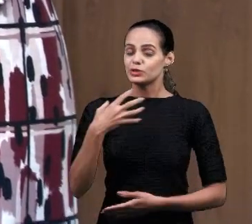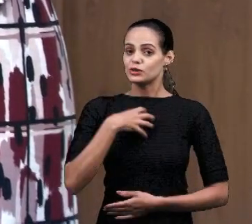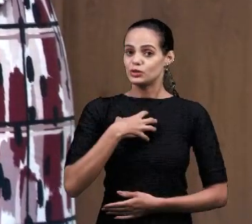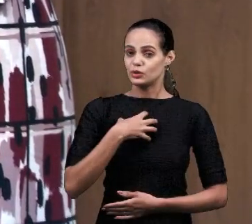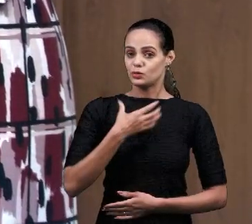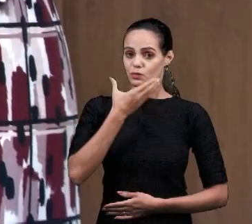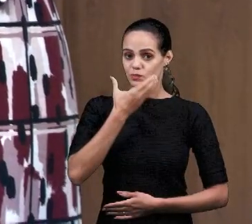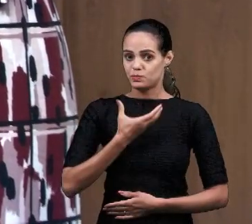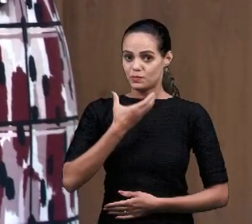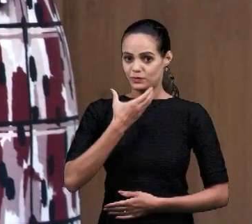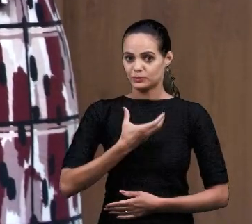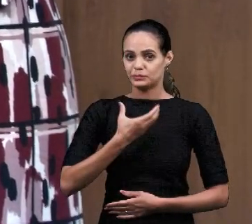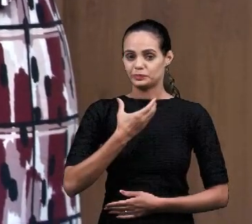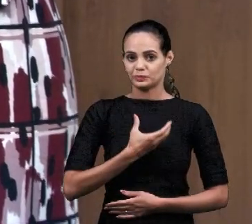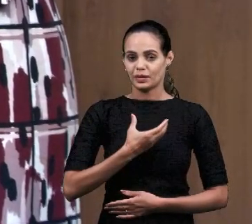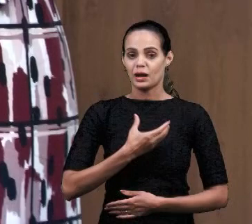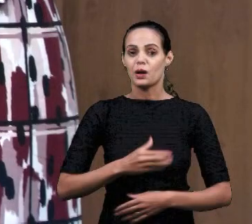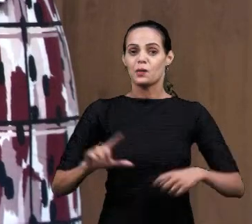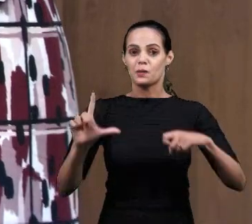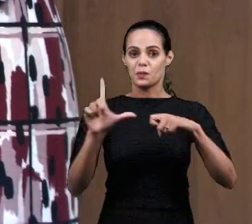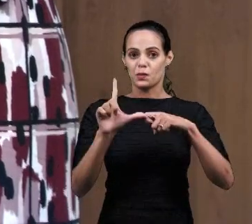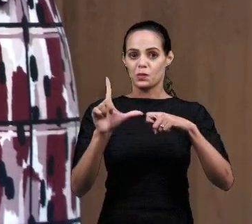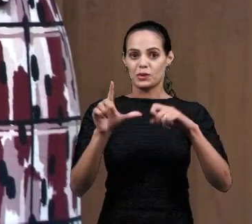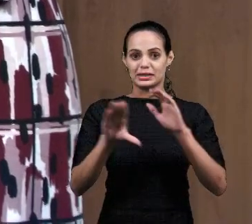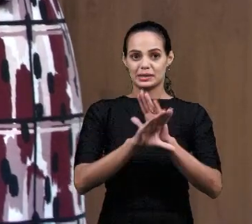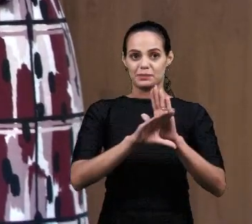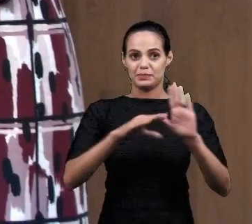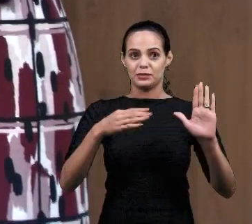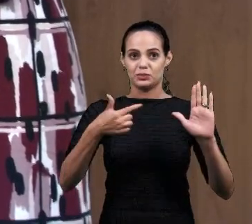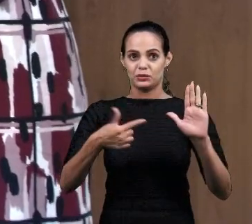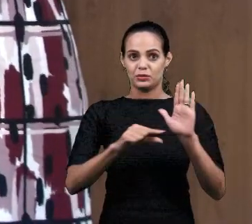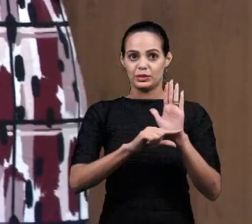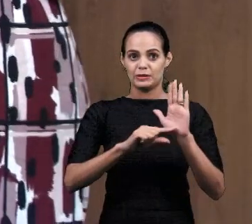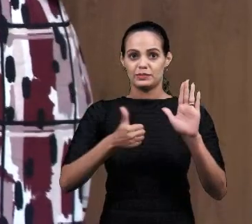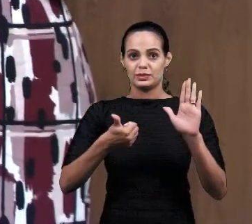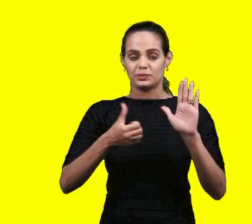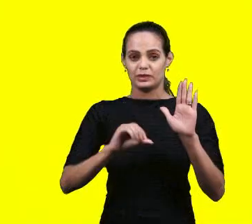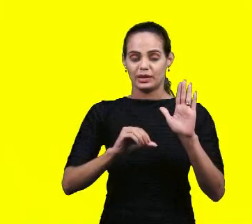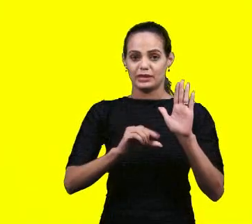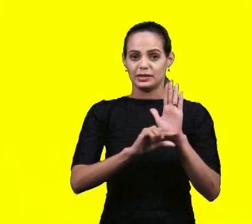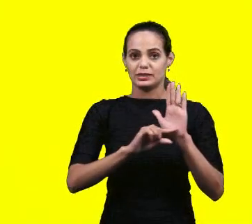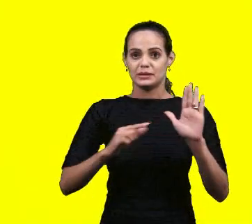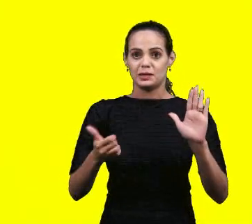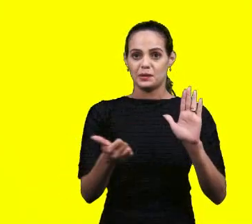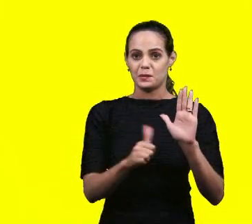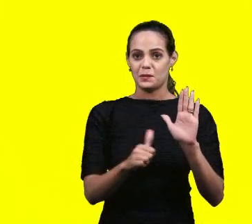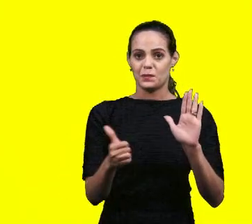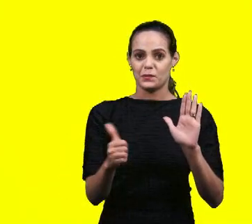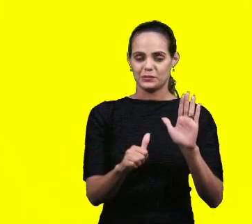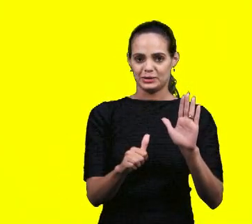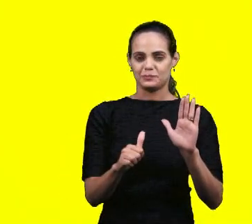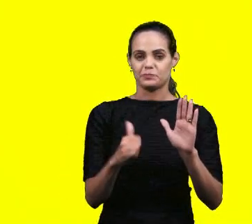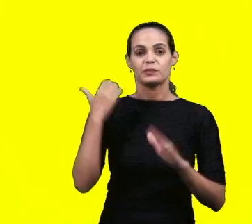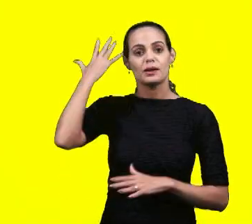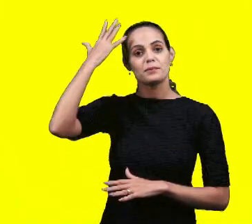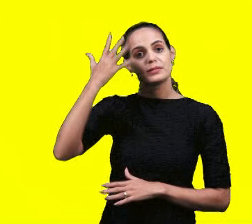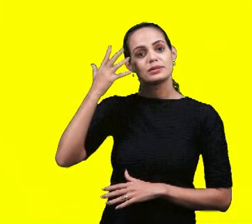notre Bible se trouve en Luc chapitre 2, versets 10 et 11. Ainsi dit la parole du Seigneur.